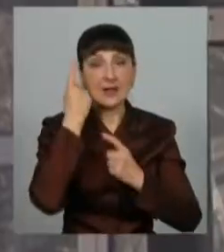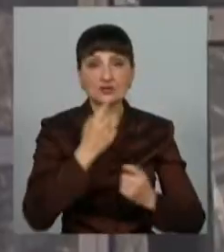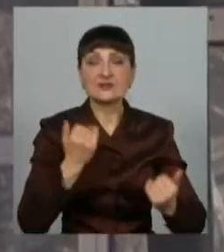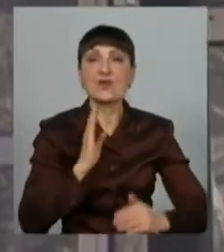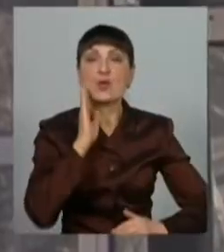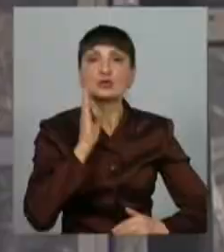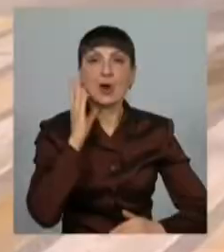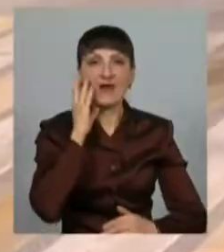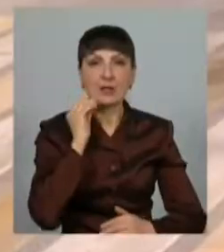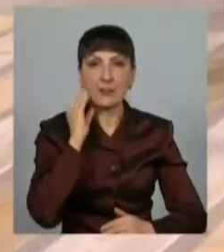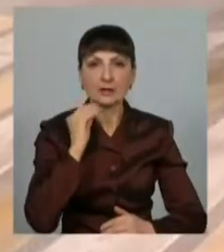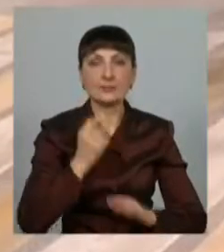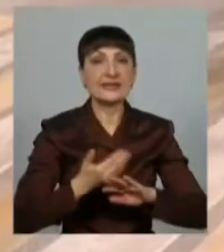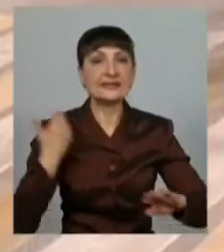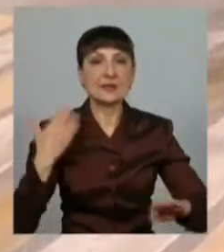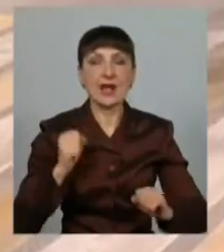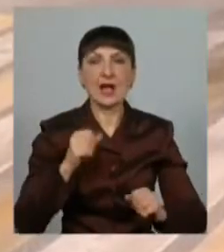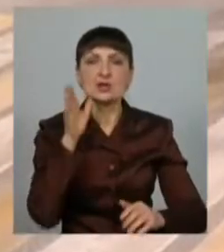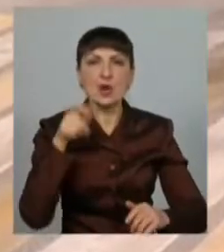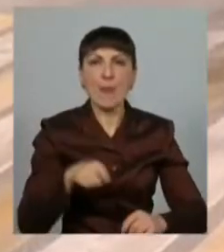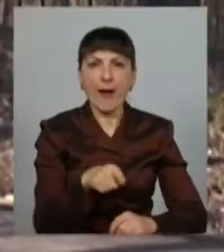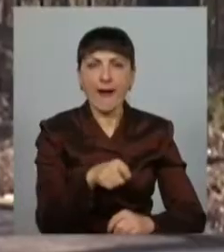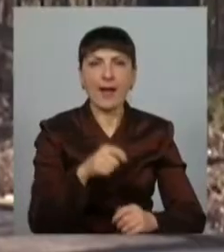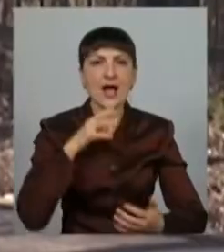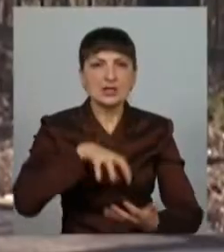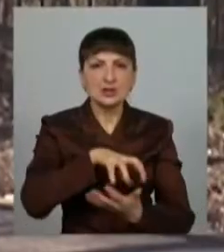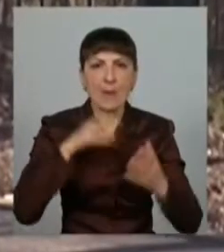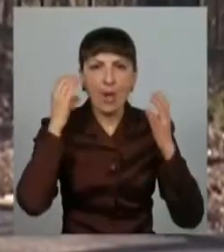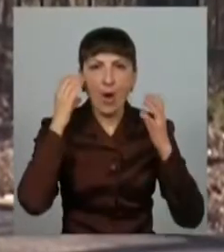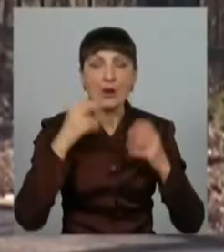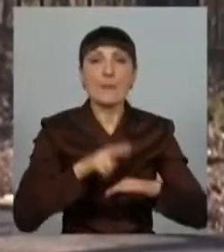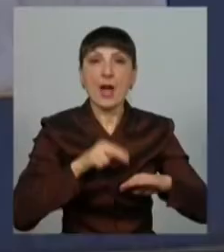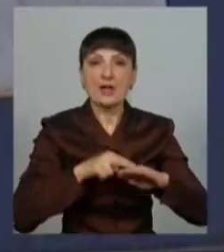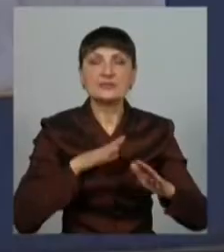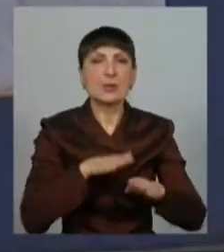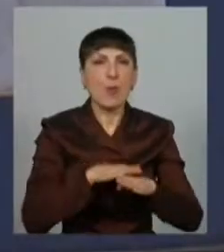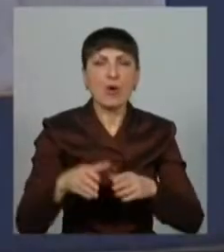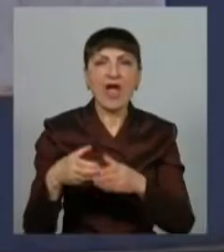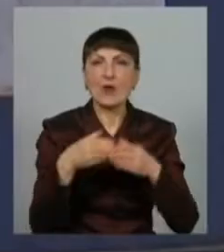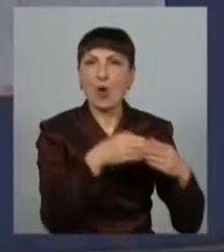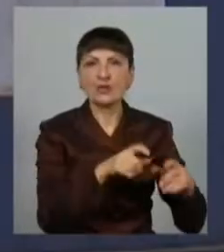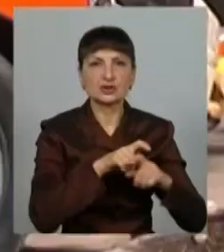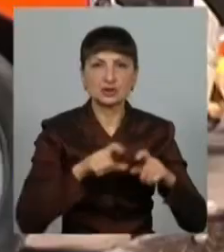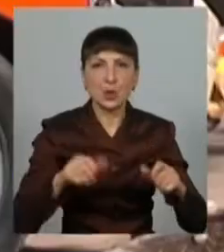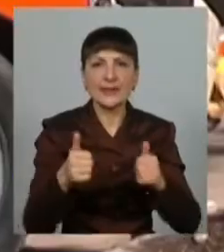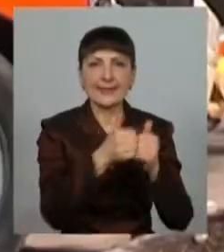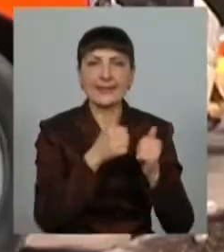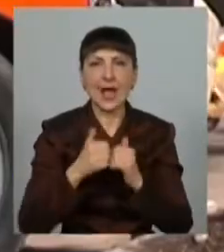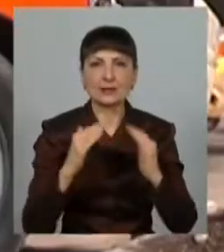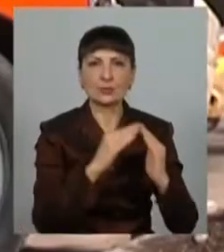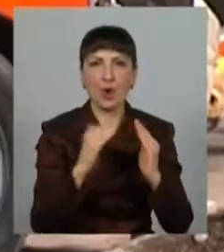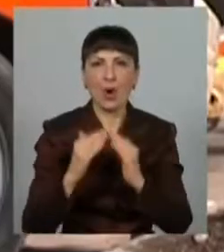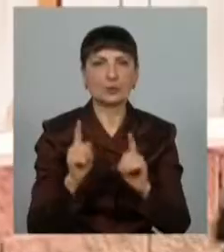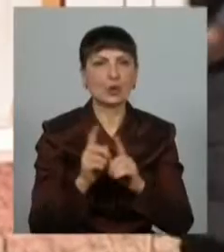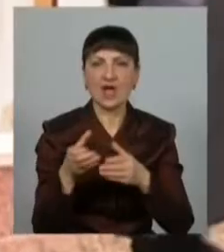сегодня утро в Алматы. Перед тем, как саперы с собаками приступили к работе, правоохранители провели полную эвакуацию в школах и прилегающих к ним